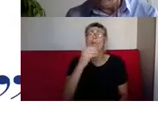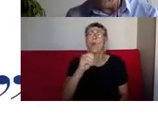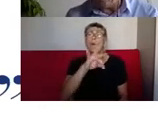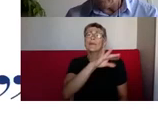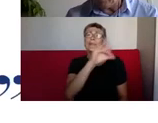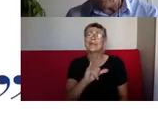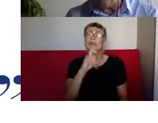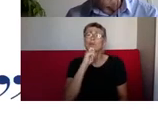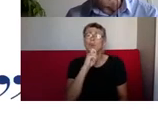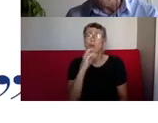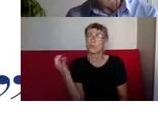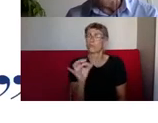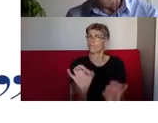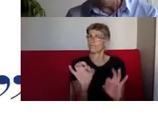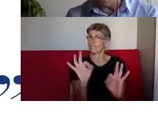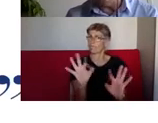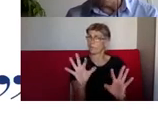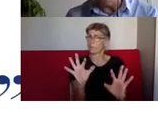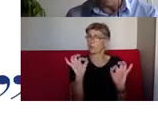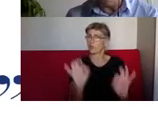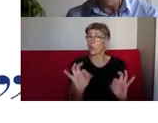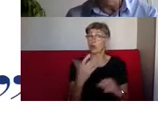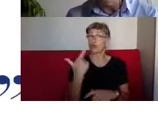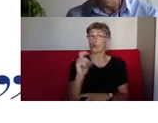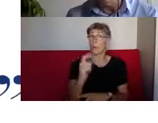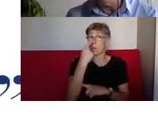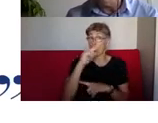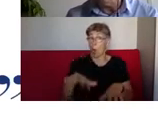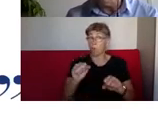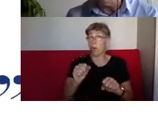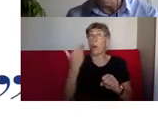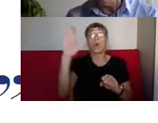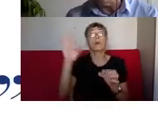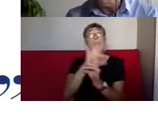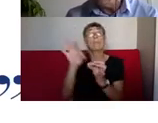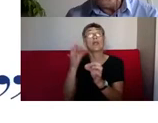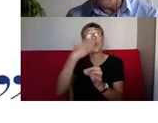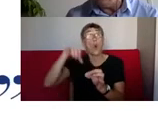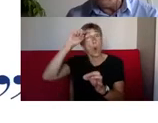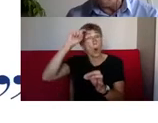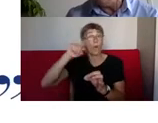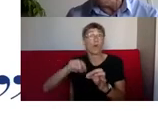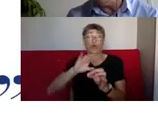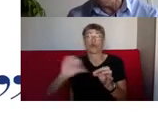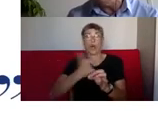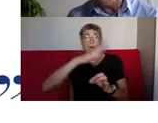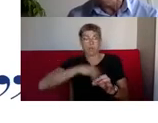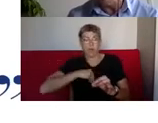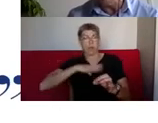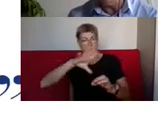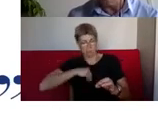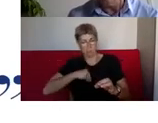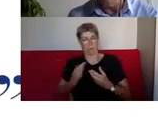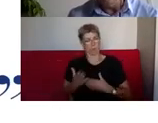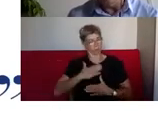Tu disais quelque chose de très, très pertinent. La semaine pour l'emploi, elle fonctionnera dans les autres pays d'Europe si chaque pays se l'approprie et avec ses sensibilités et avec